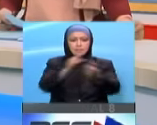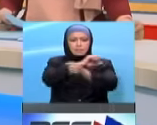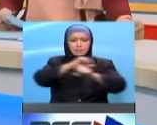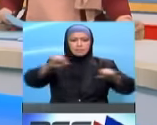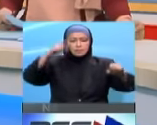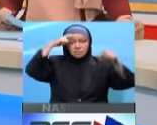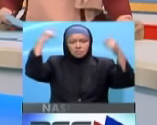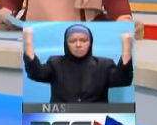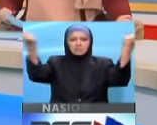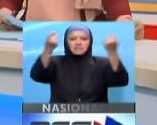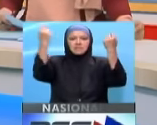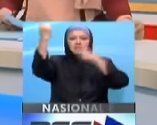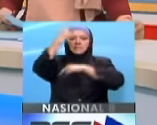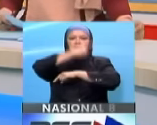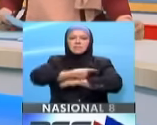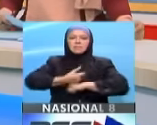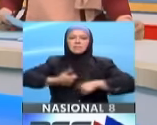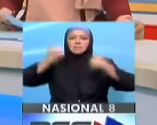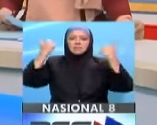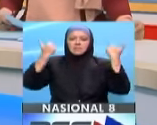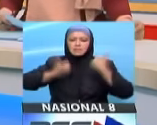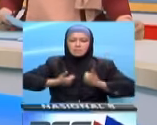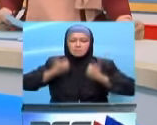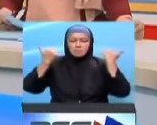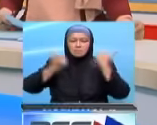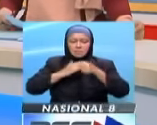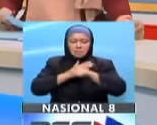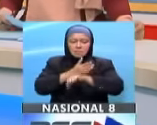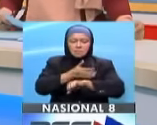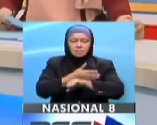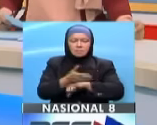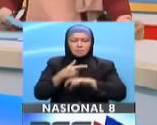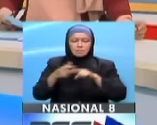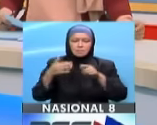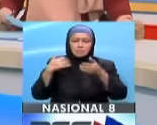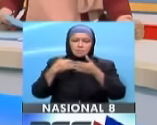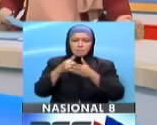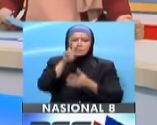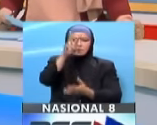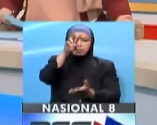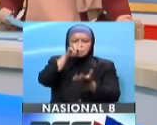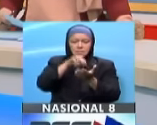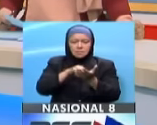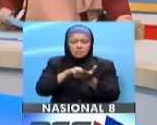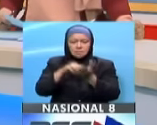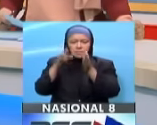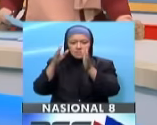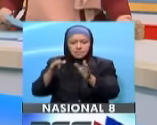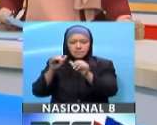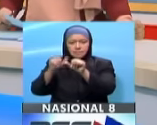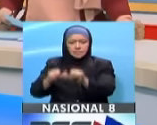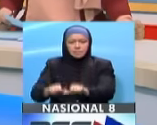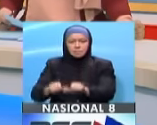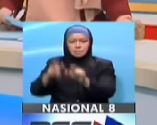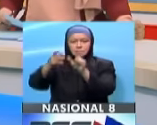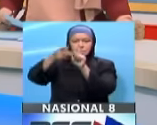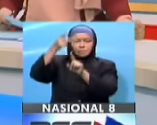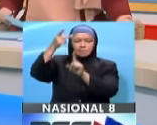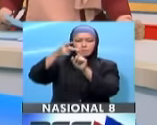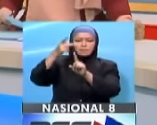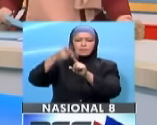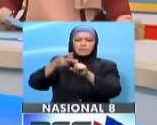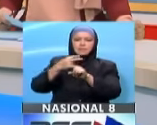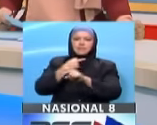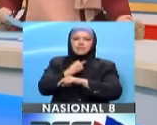Persiapan menyambut Hari Raya Aidil Adha, kira-kira 2,000 penduduk di 10 buah kampung di Bayan Lepas Pulau Pinang terjejas apabila kawasan tersebut dinaiki